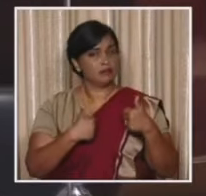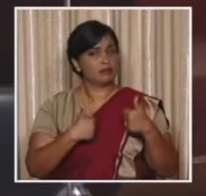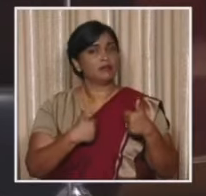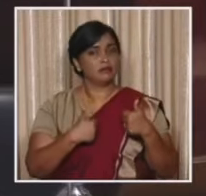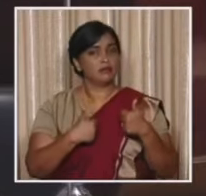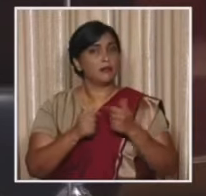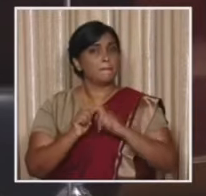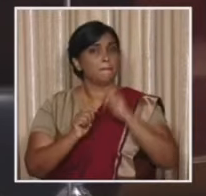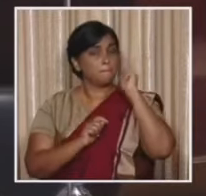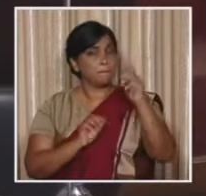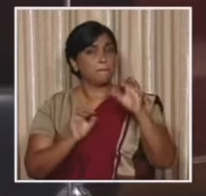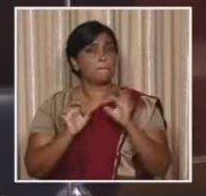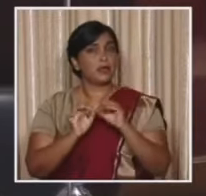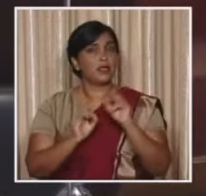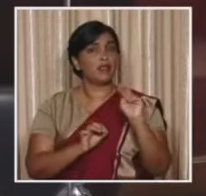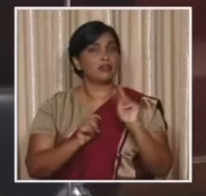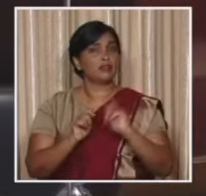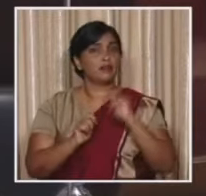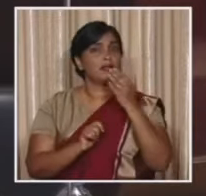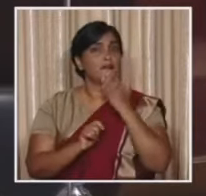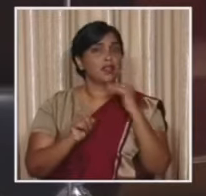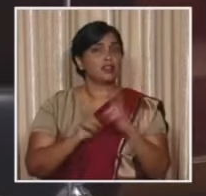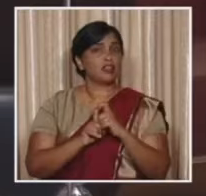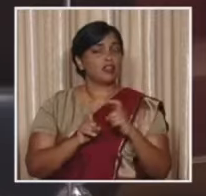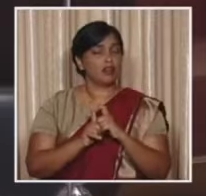ගෙවන්න තියෙන බිලියන 20ක් ඇමරිකන් ඩොලර්ස්.